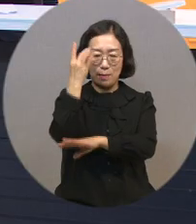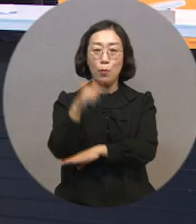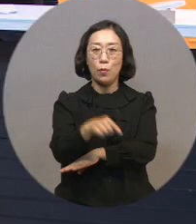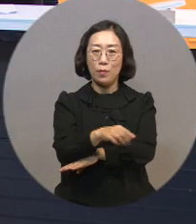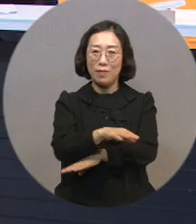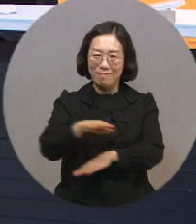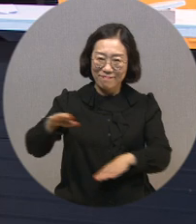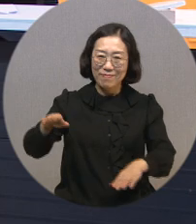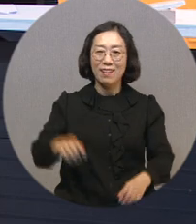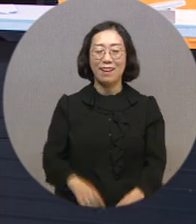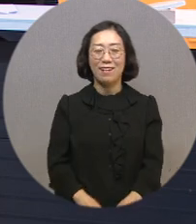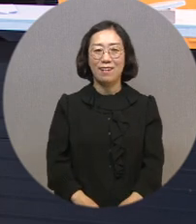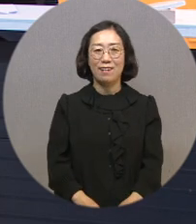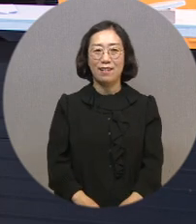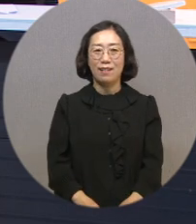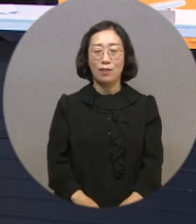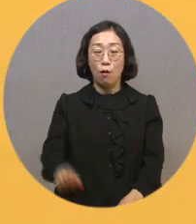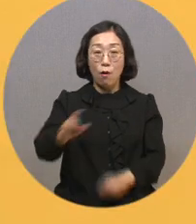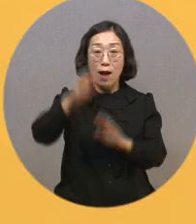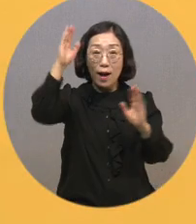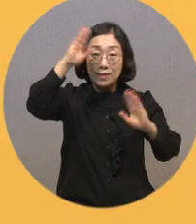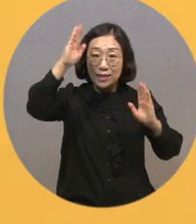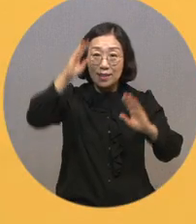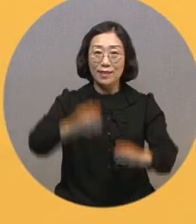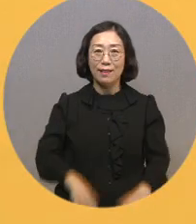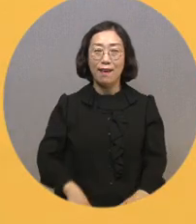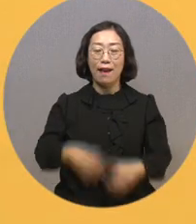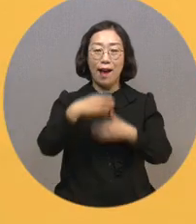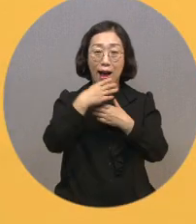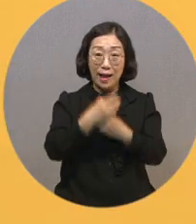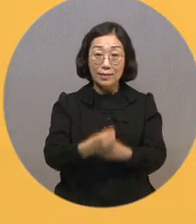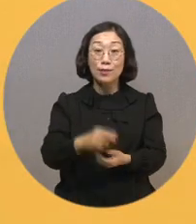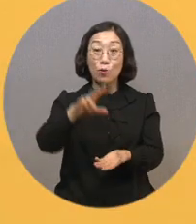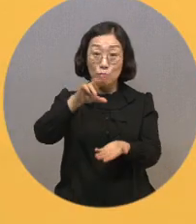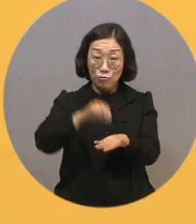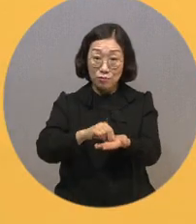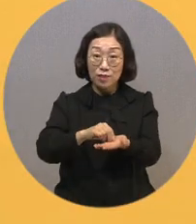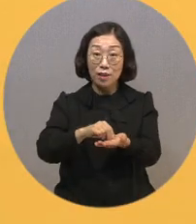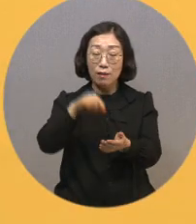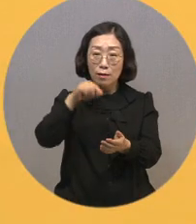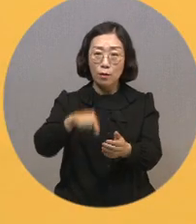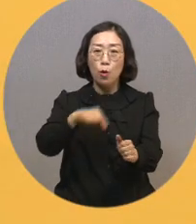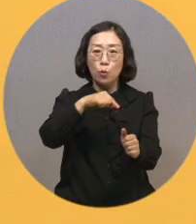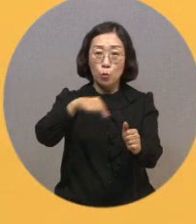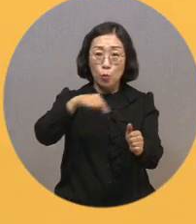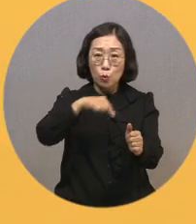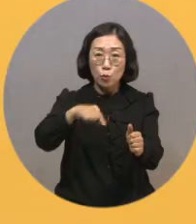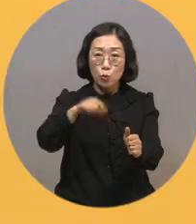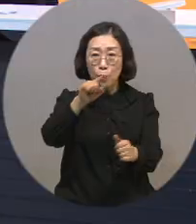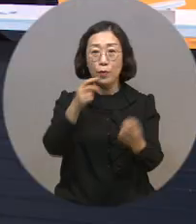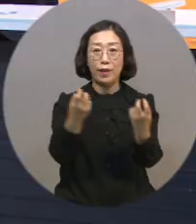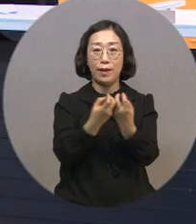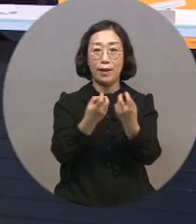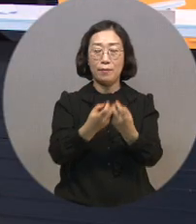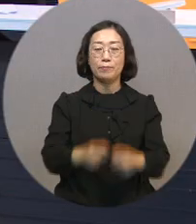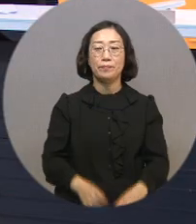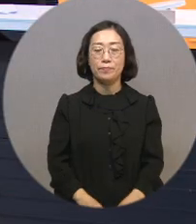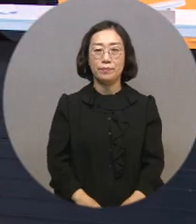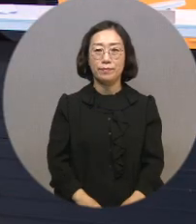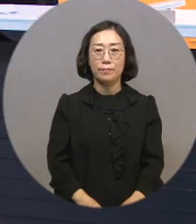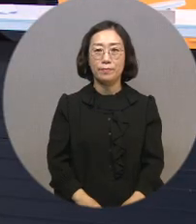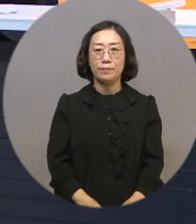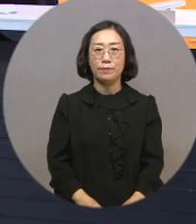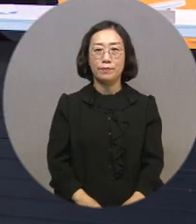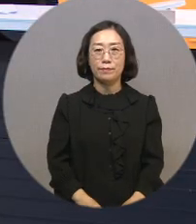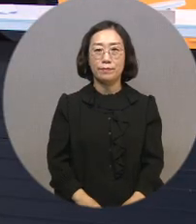예, 맞습니다. 예. 더불어서 그 학생들의 안전 문제에 대한 교육 부분도 좀 궁금하거든요. 예,